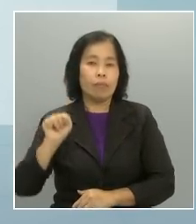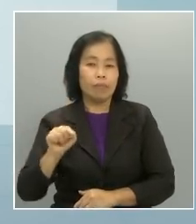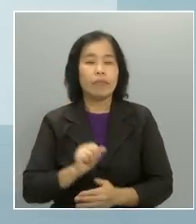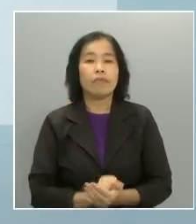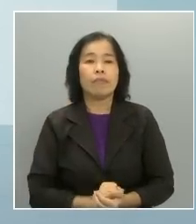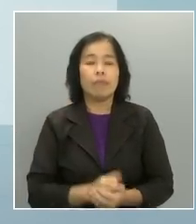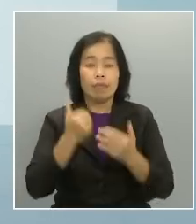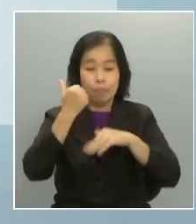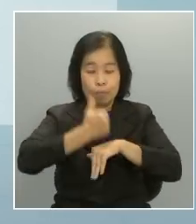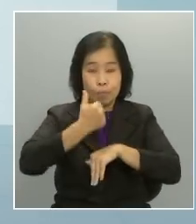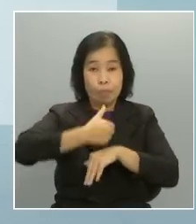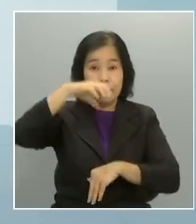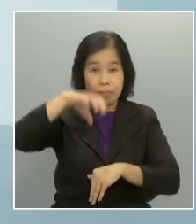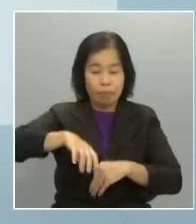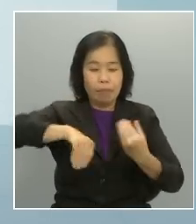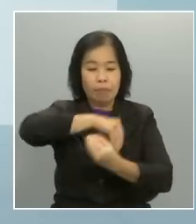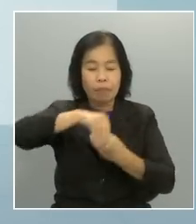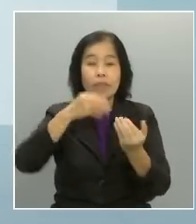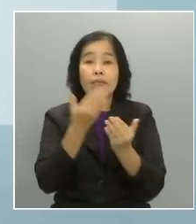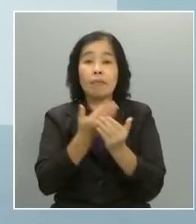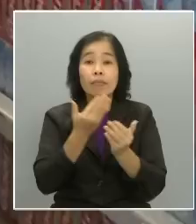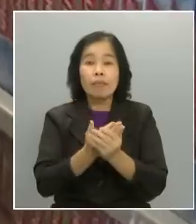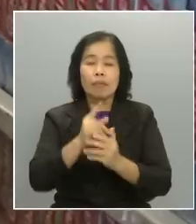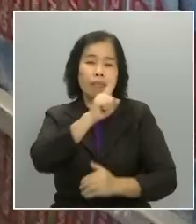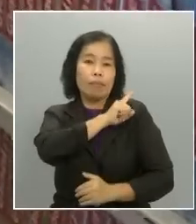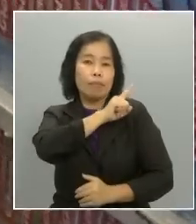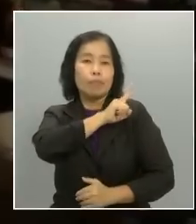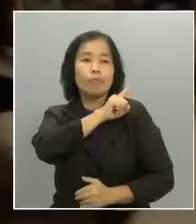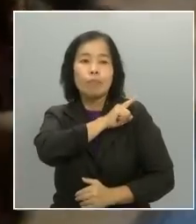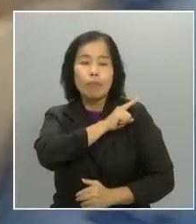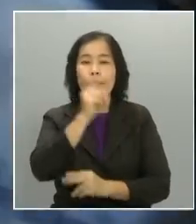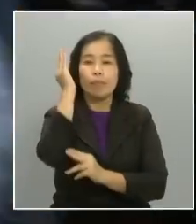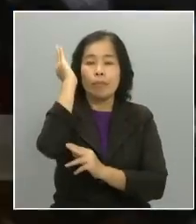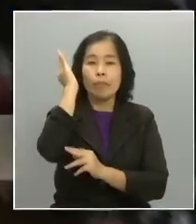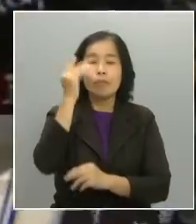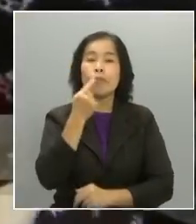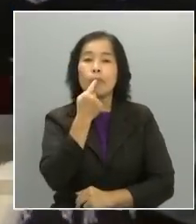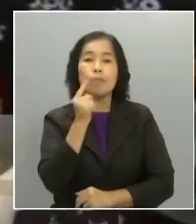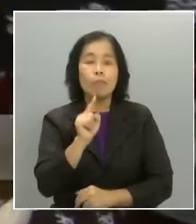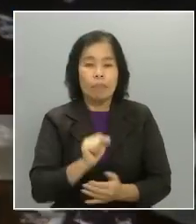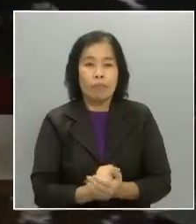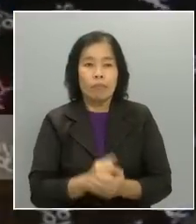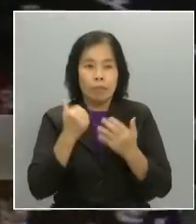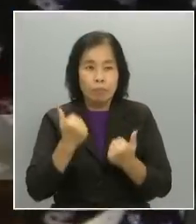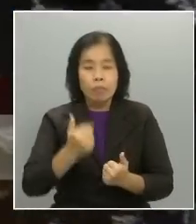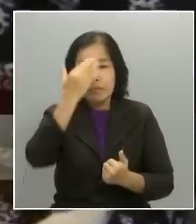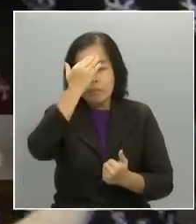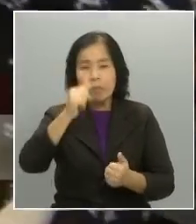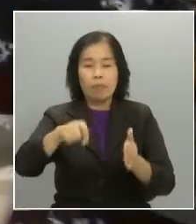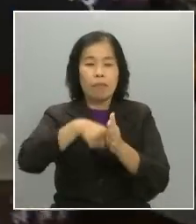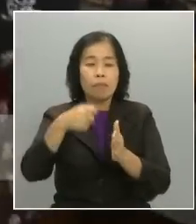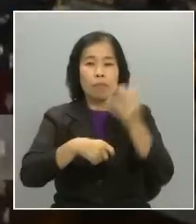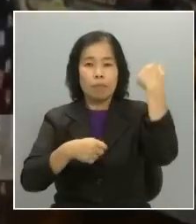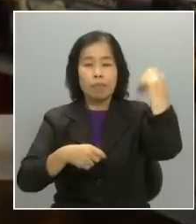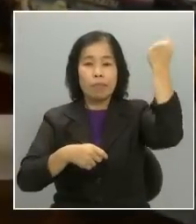ผู้อำนวยการสำนักงานเศรษฐกิจการคลังในฐานะโฆษกกระทรวงการคลังคุณพรชัยฐีระเวชบอกว่ามันมี 9เหตุผลนะครับ